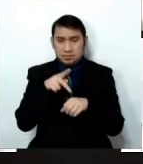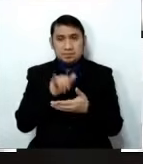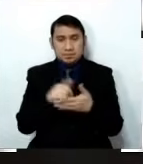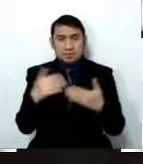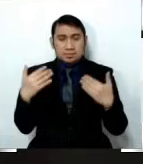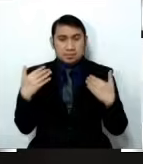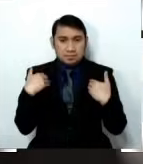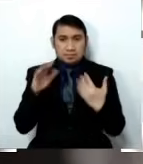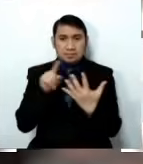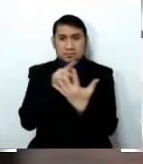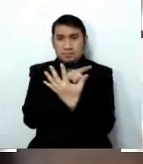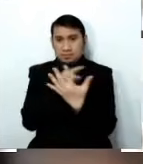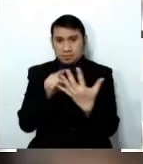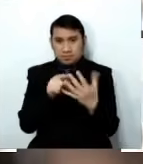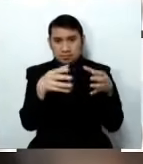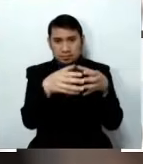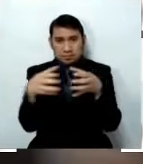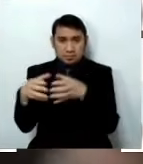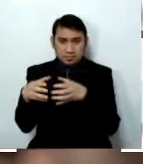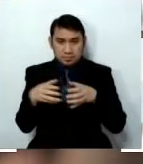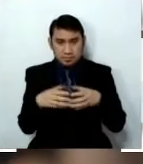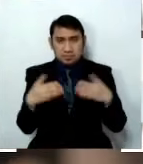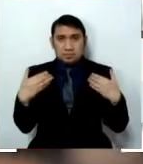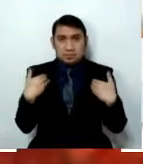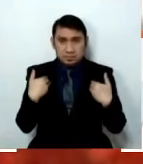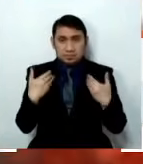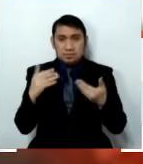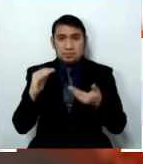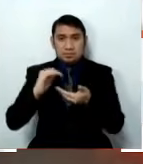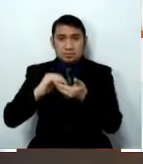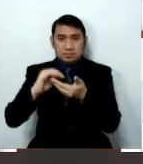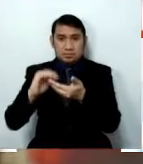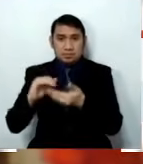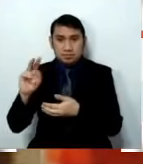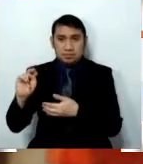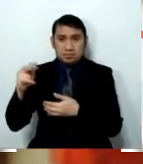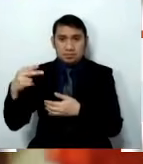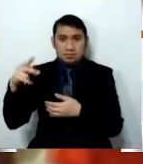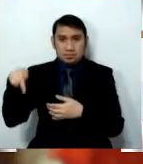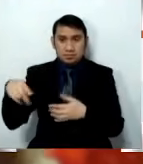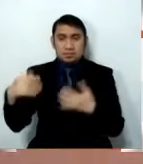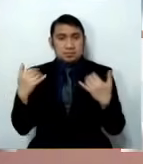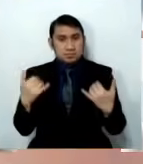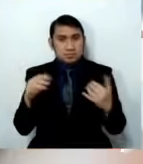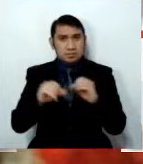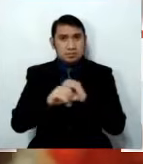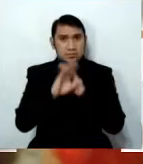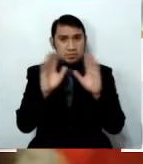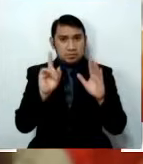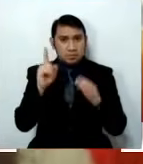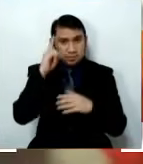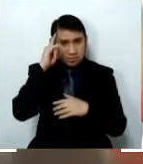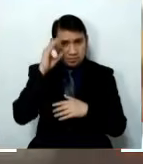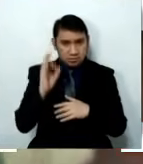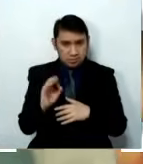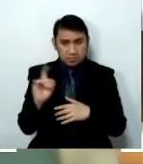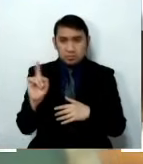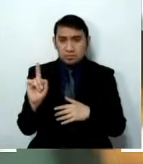partidong nag-renew ng kanilang alliance sa HNP. Lumilino na kaya ang desisyon ng Mayora na tumakbo